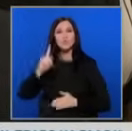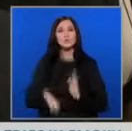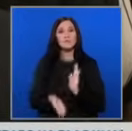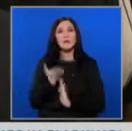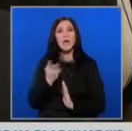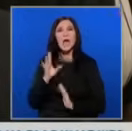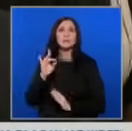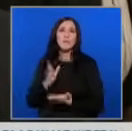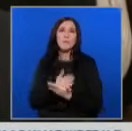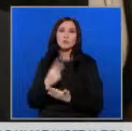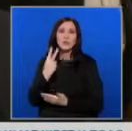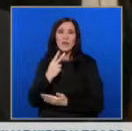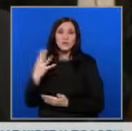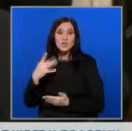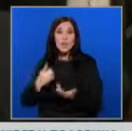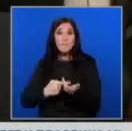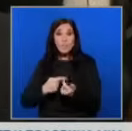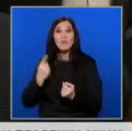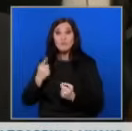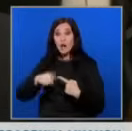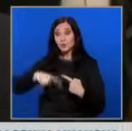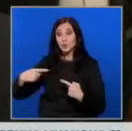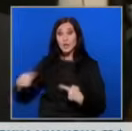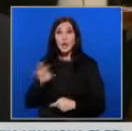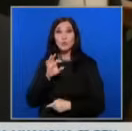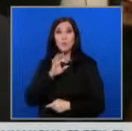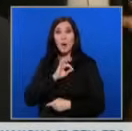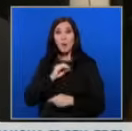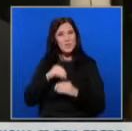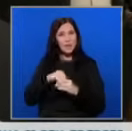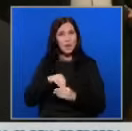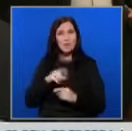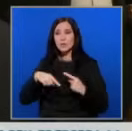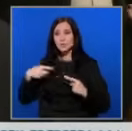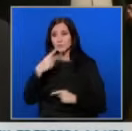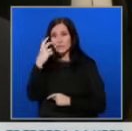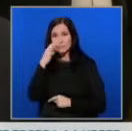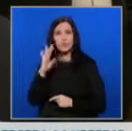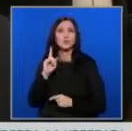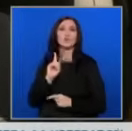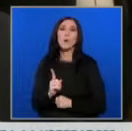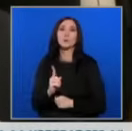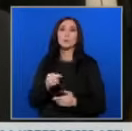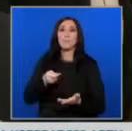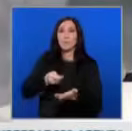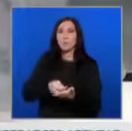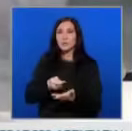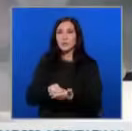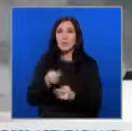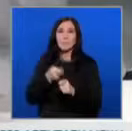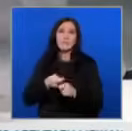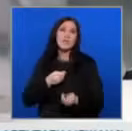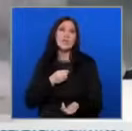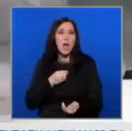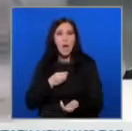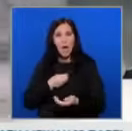2 и 4 пъти. Това генерира един допълнителен ресурс от около 200 милиона, с който ще могат да бъдат покрити направените